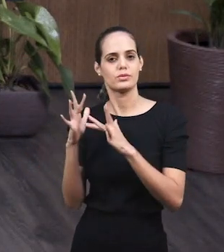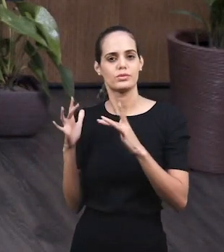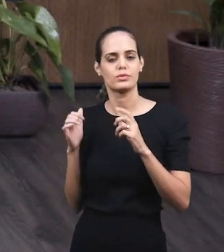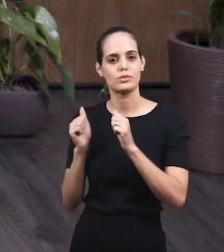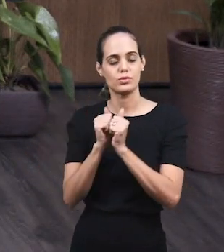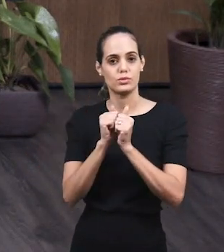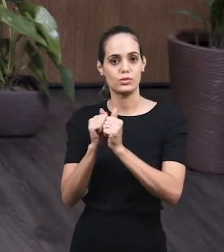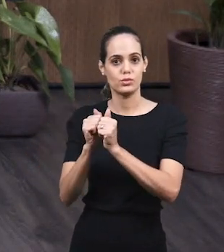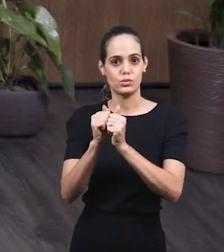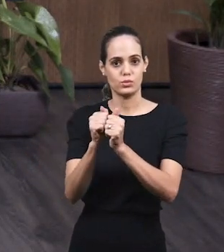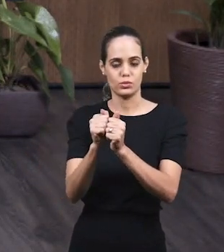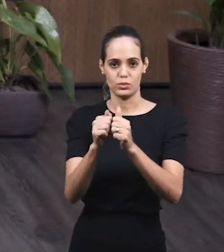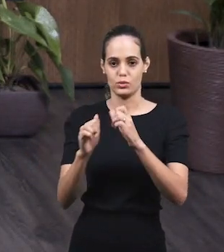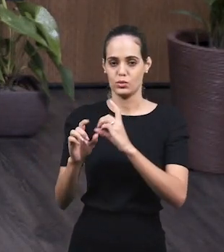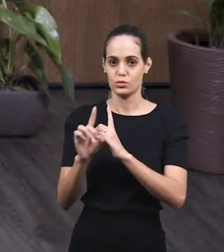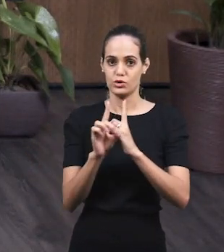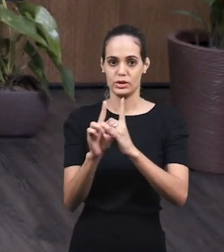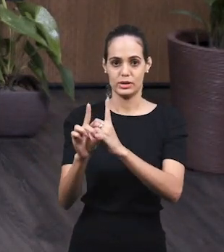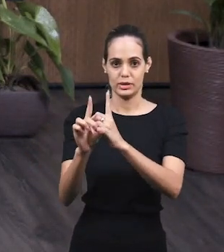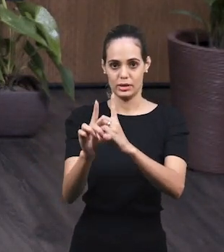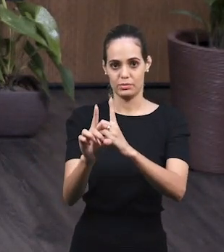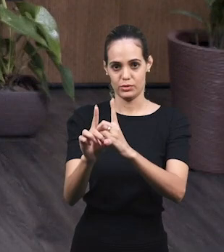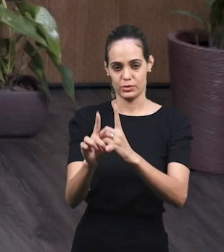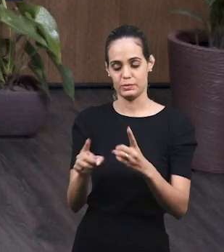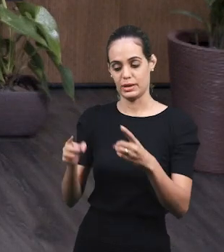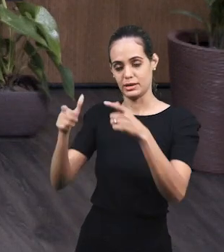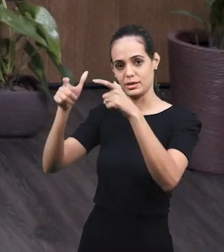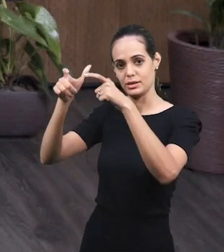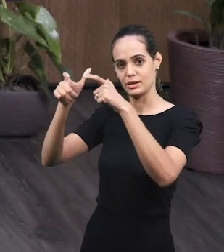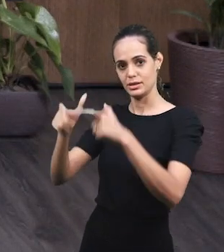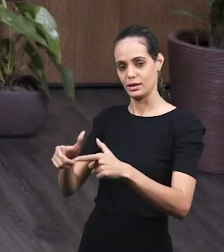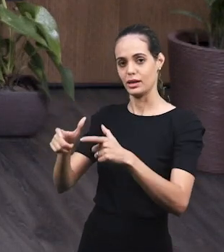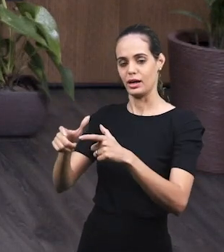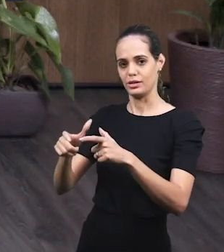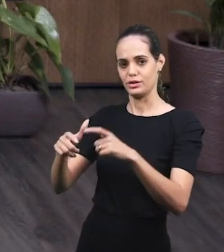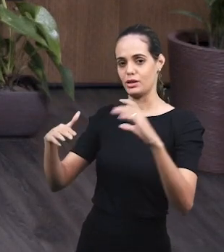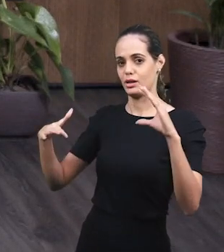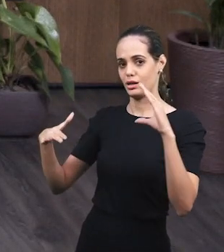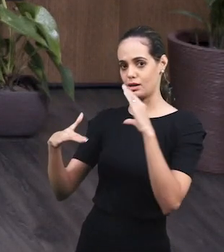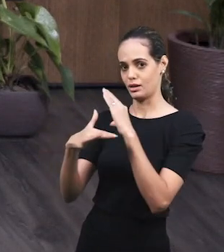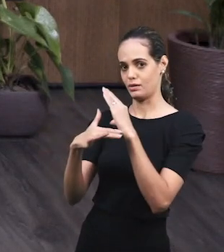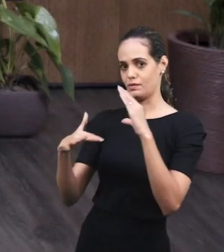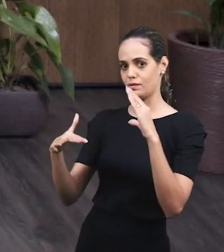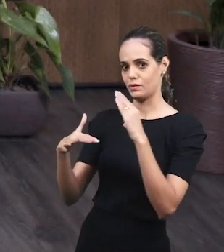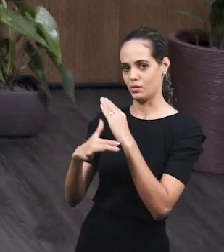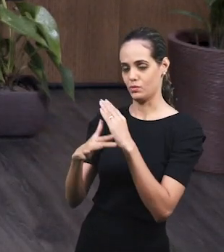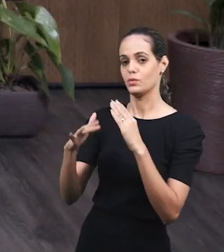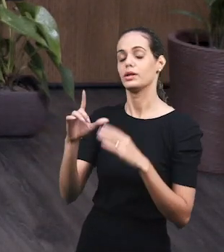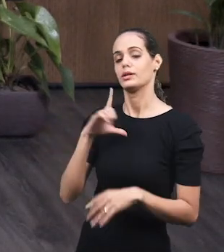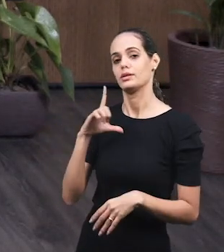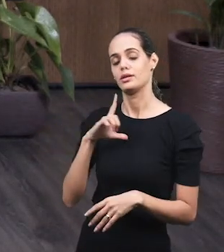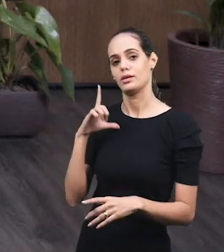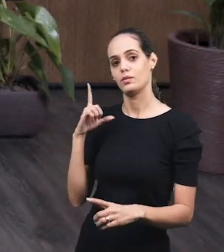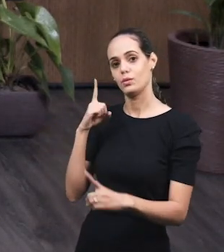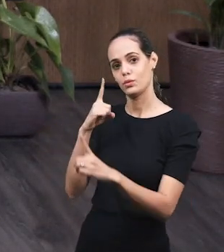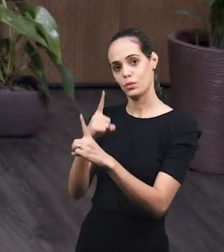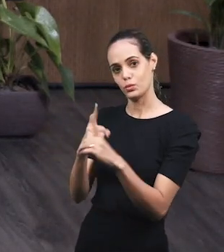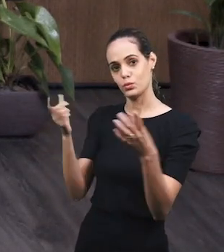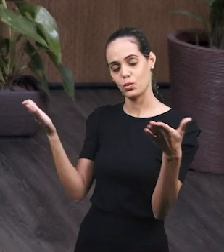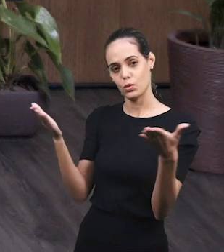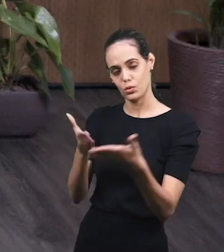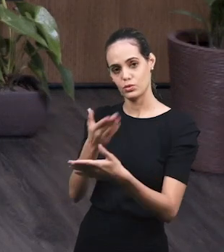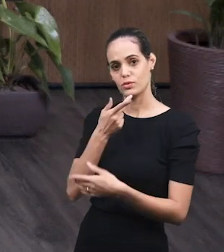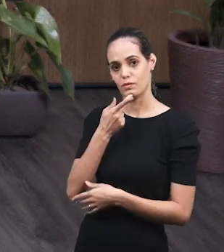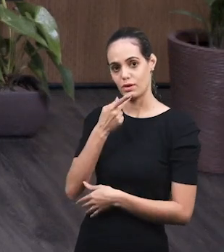du Seigneur Jésus. Et juste après, il a été avec ses disciples vers